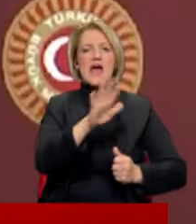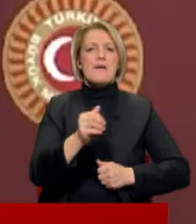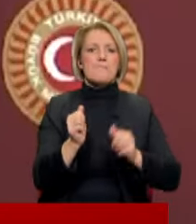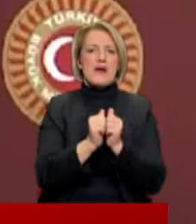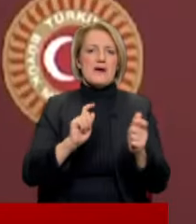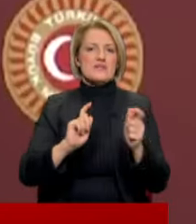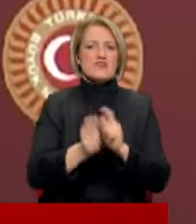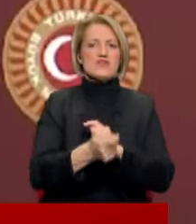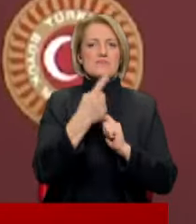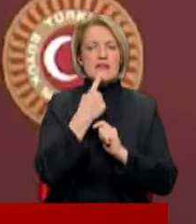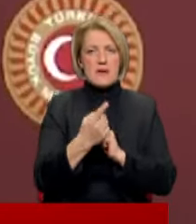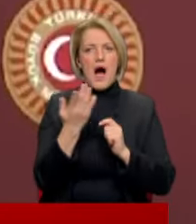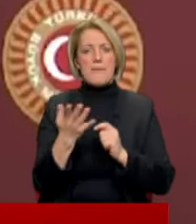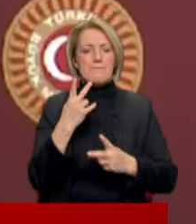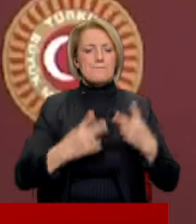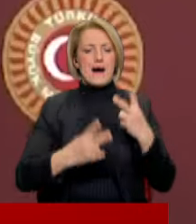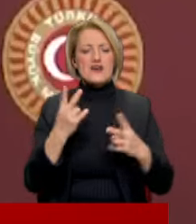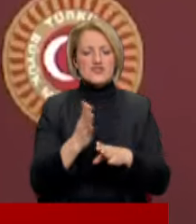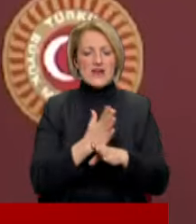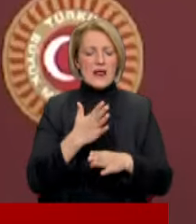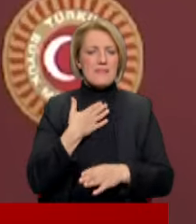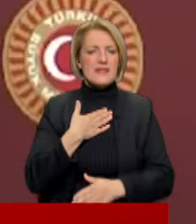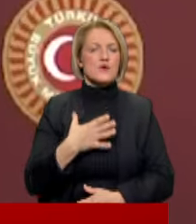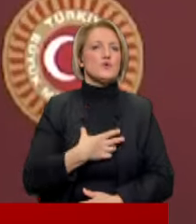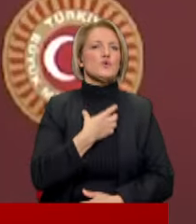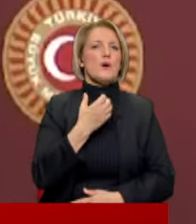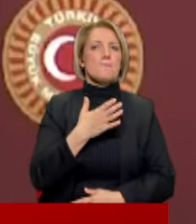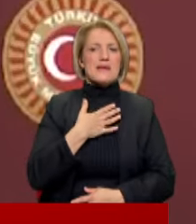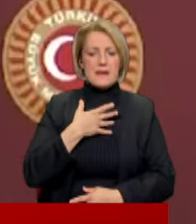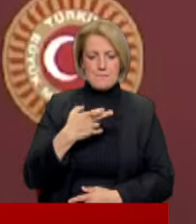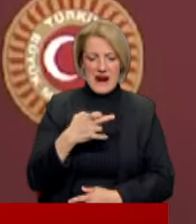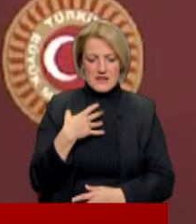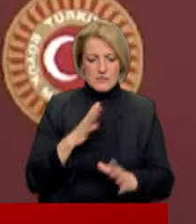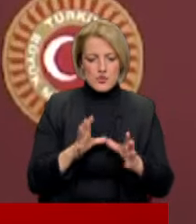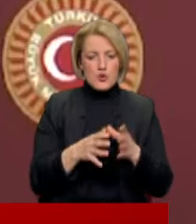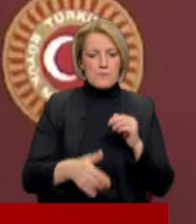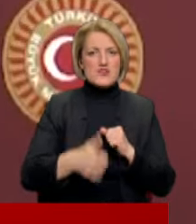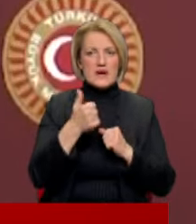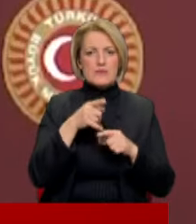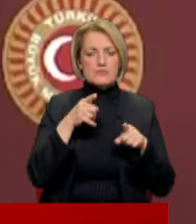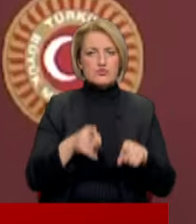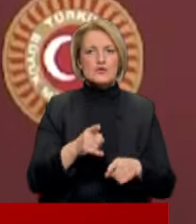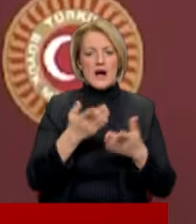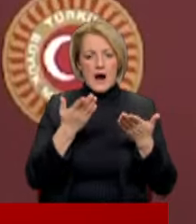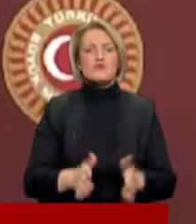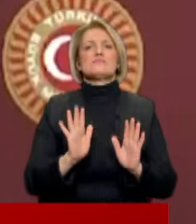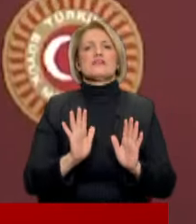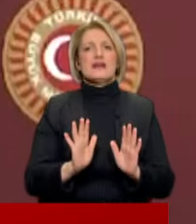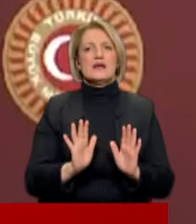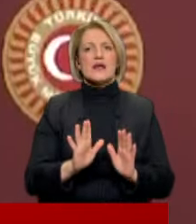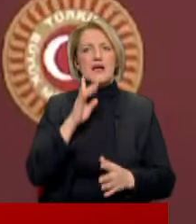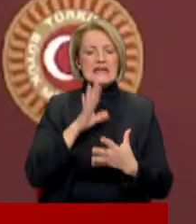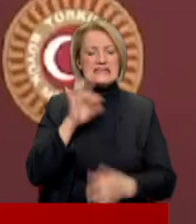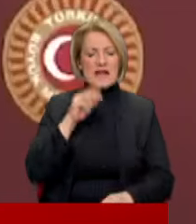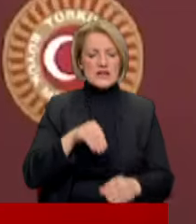beraber değiştirelim dedim. Ama bazı şeyler beni çok üzüyor. Benim partimin grup başkanı bir türlü buna rıza vermedi.